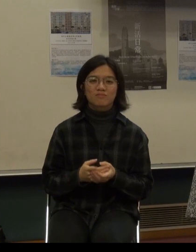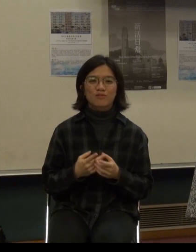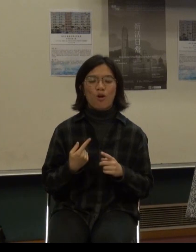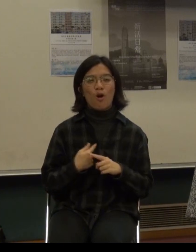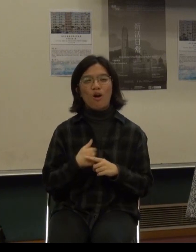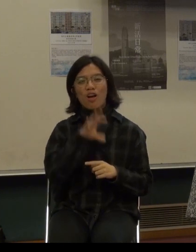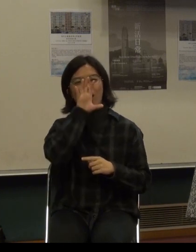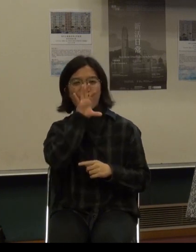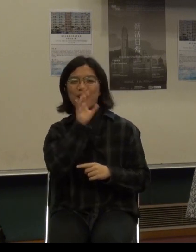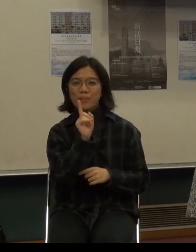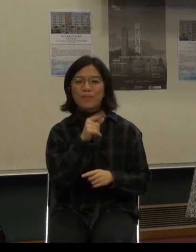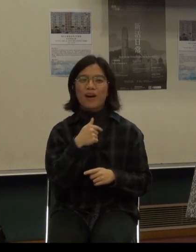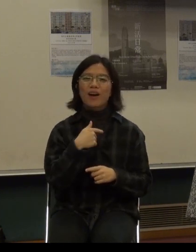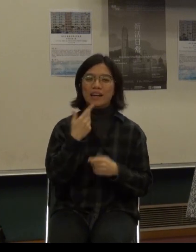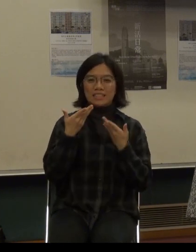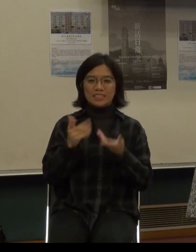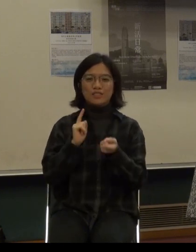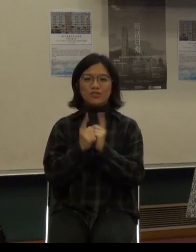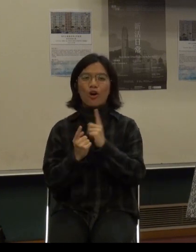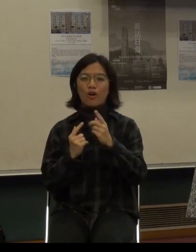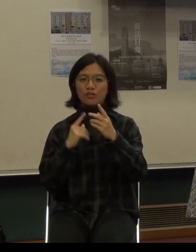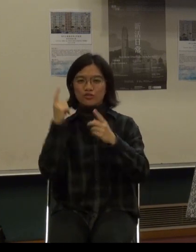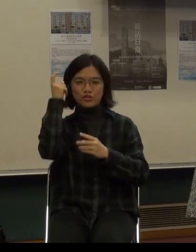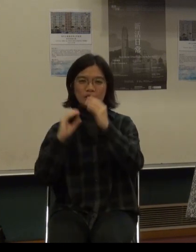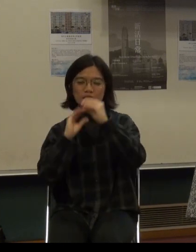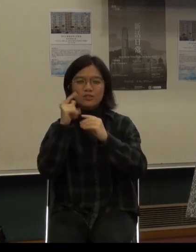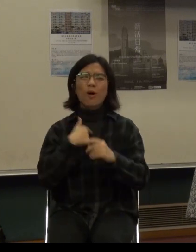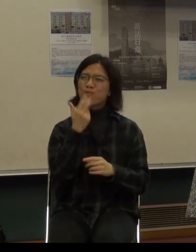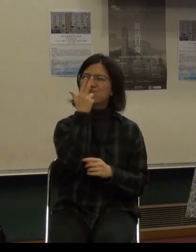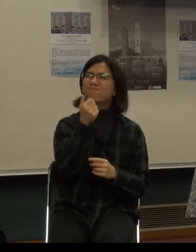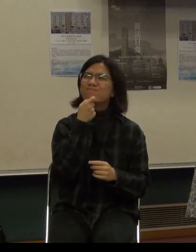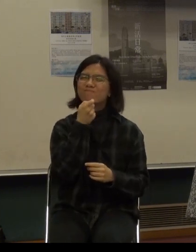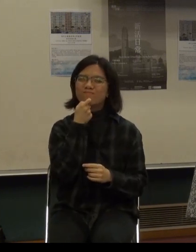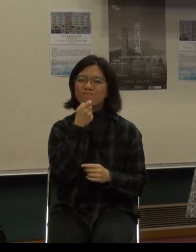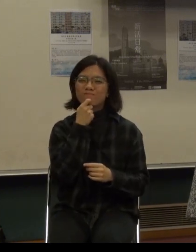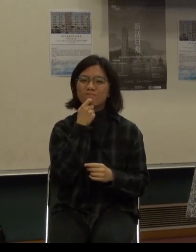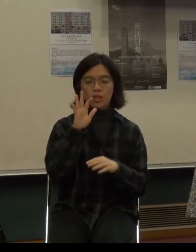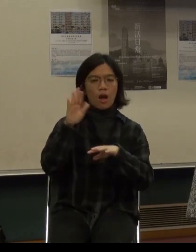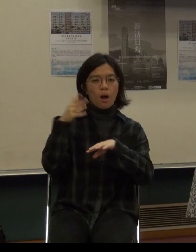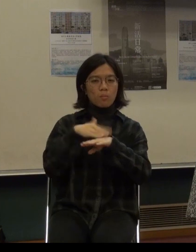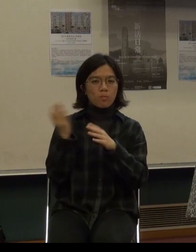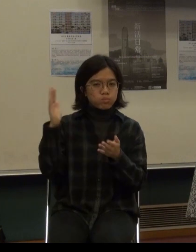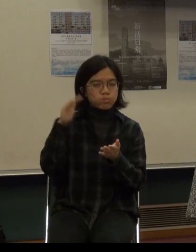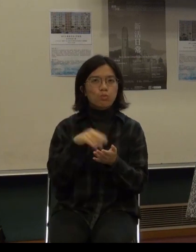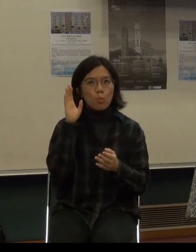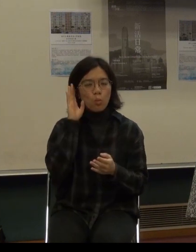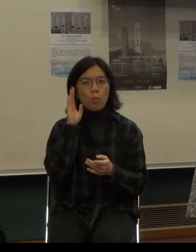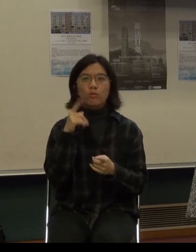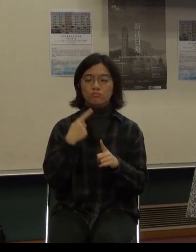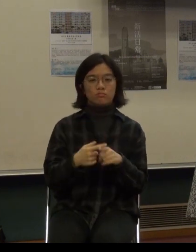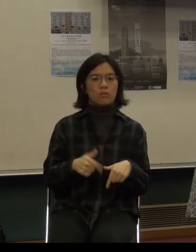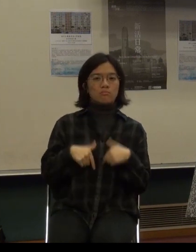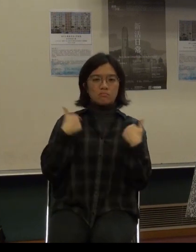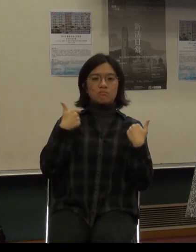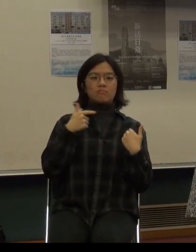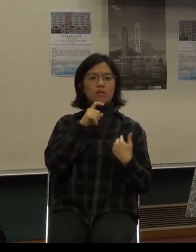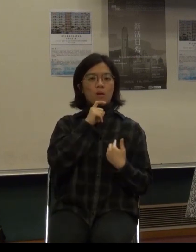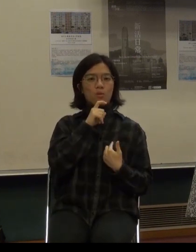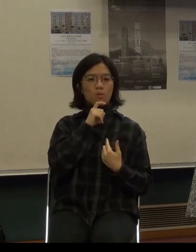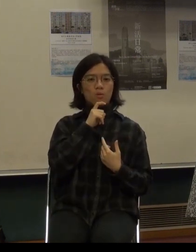賞現代主義建築，但係頭先聽嘅時候咧，我一路有兩個位置我係覺得好。幾震撼我嘅，因為咧，